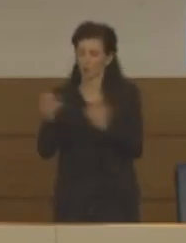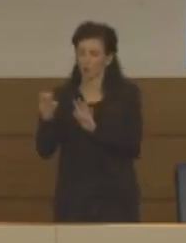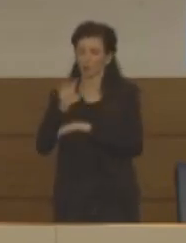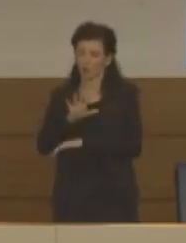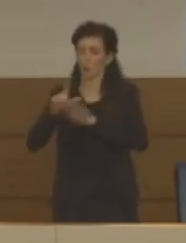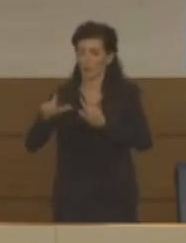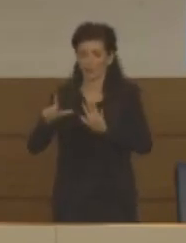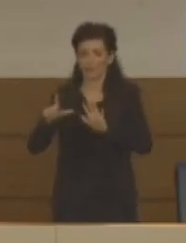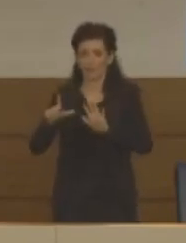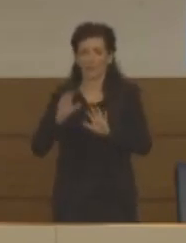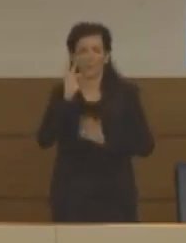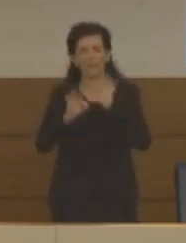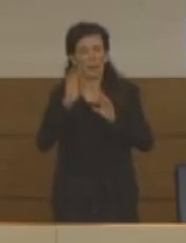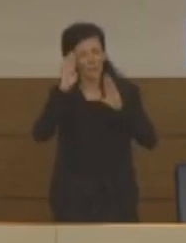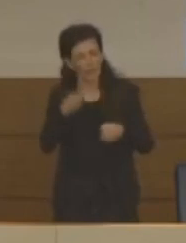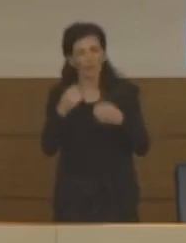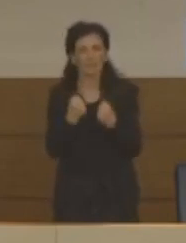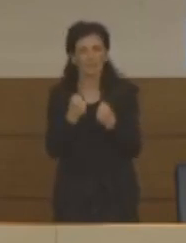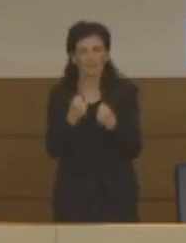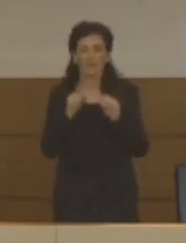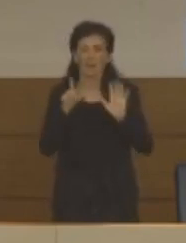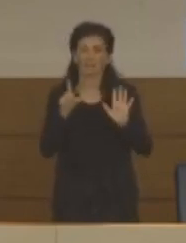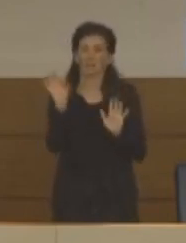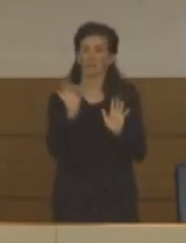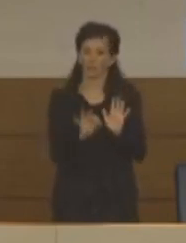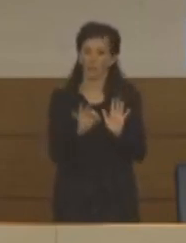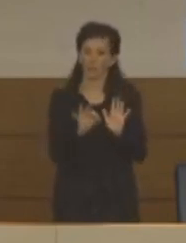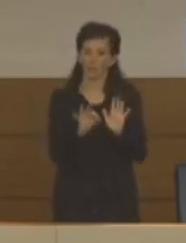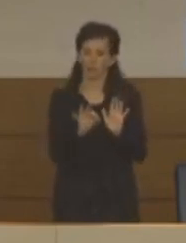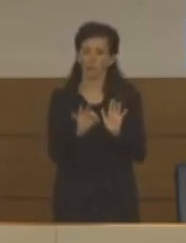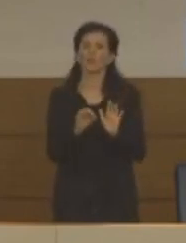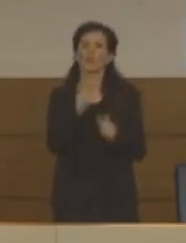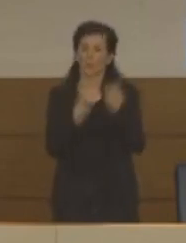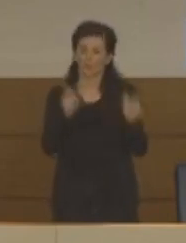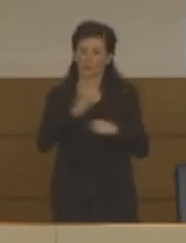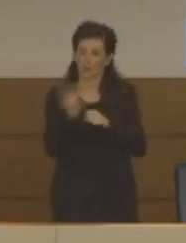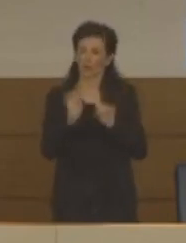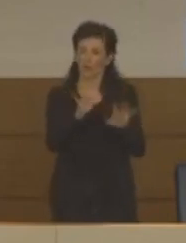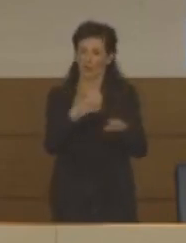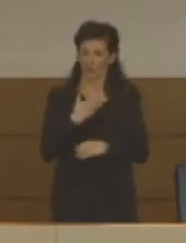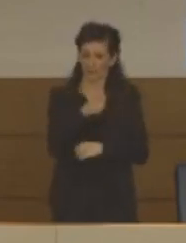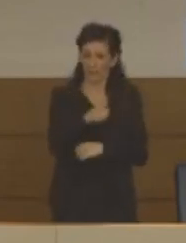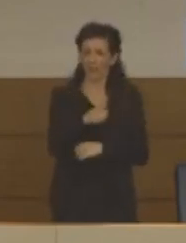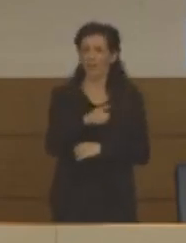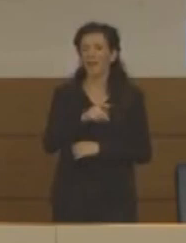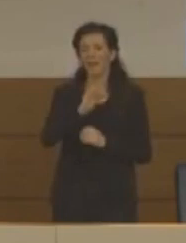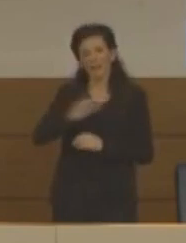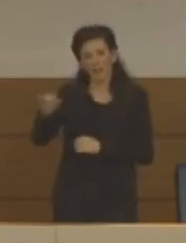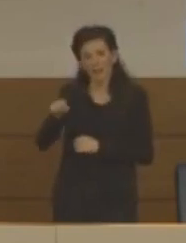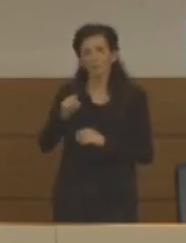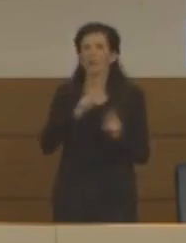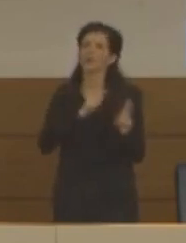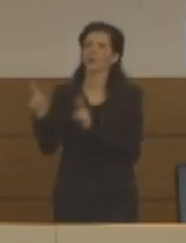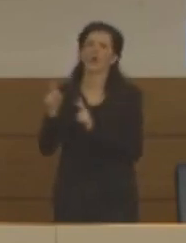2.857 sono in terapia intensiva il 7 per cento delle persone positive e il resto sono in ospedale